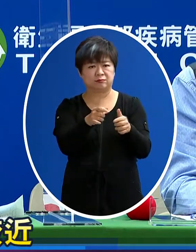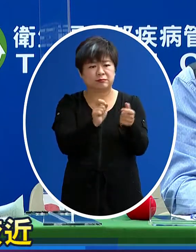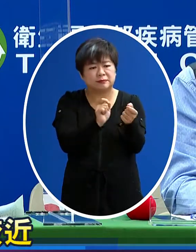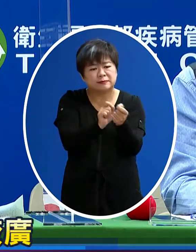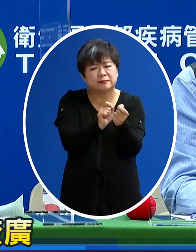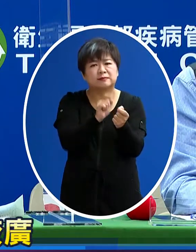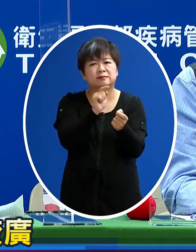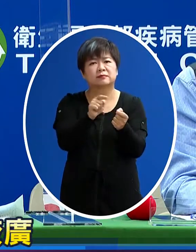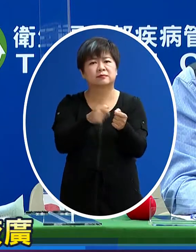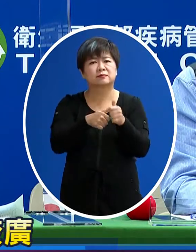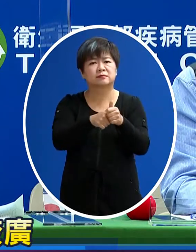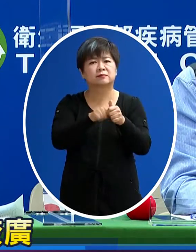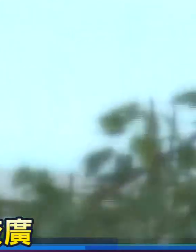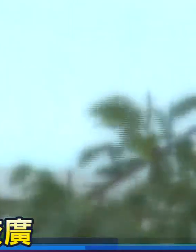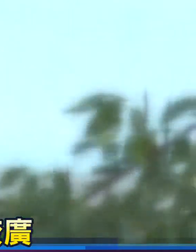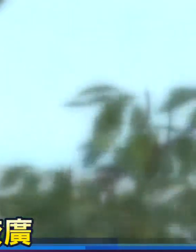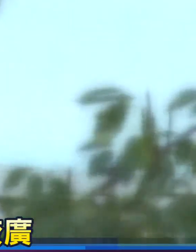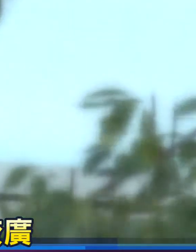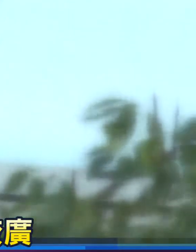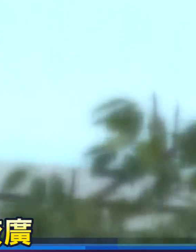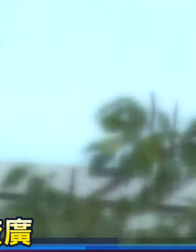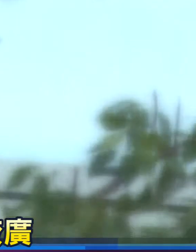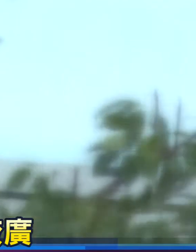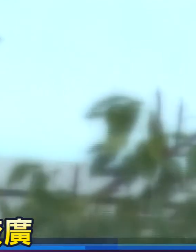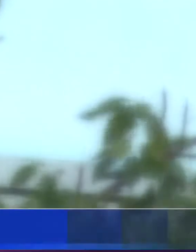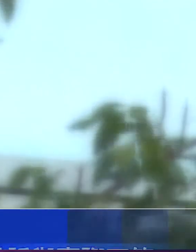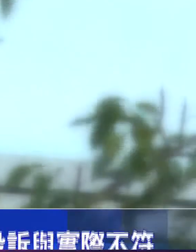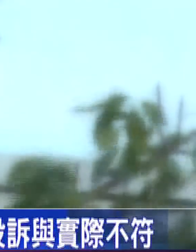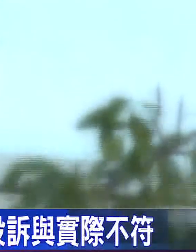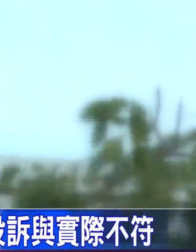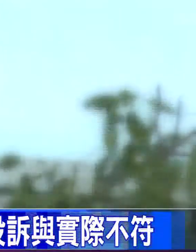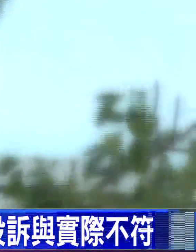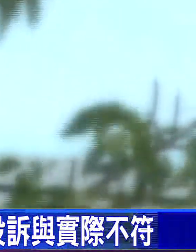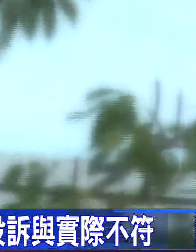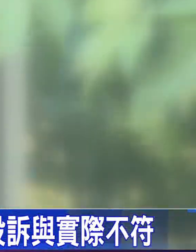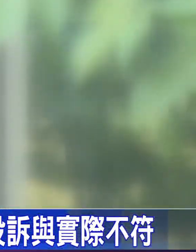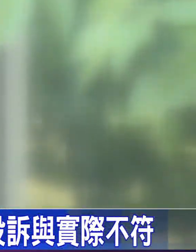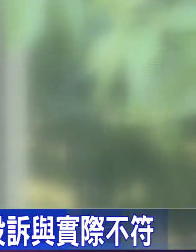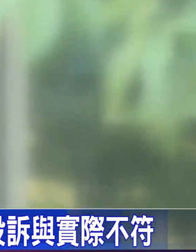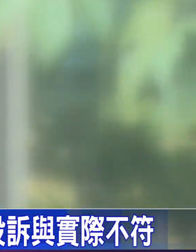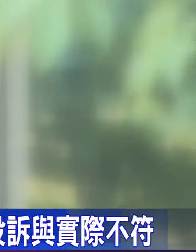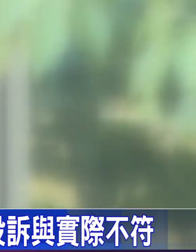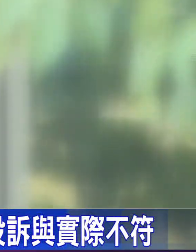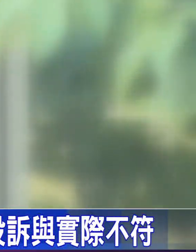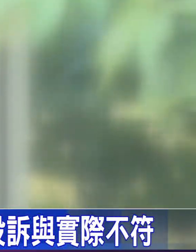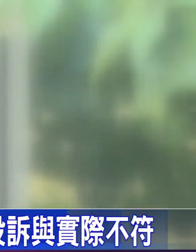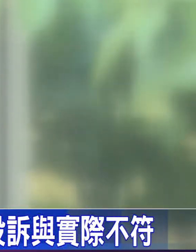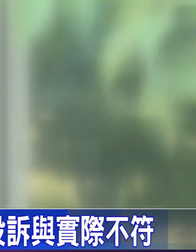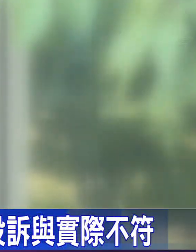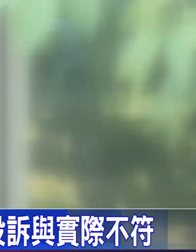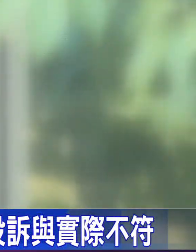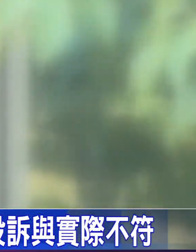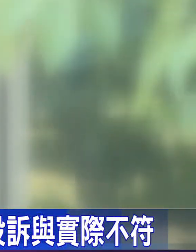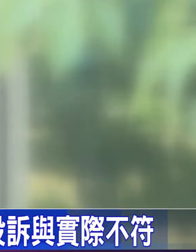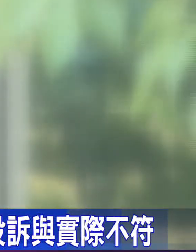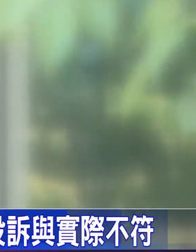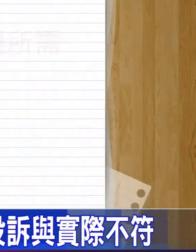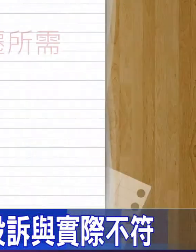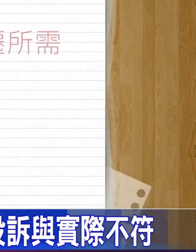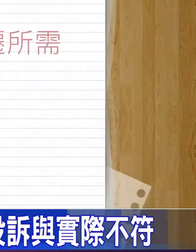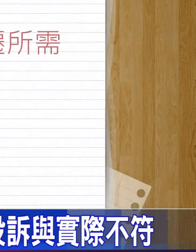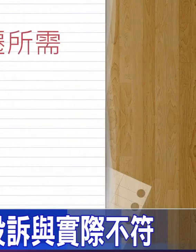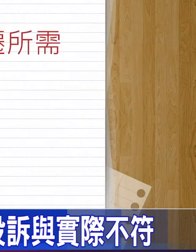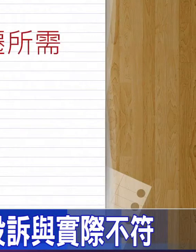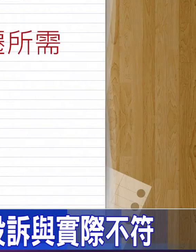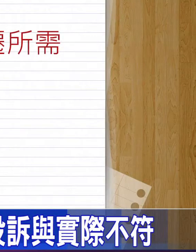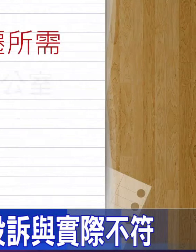较近啊，现在框列范围比较广。 陈时中强调有进行疫调，面对员工质疑，公司指出细节和投诉内容不符，